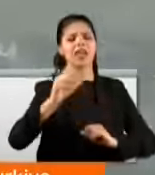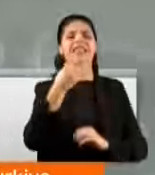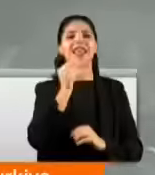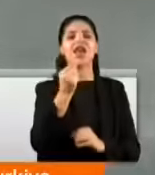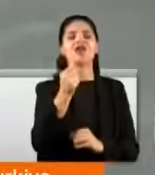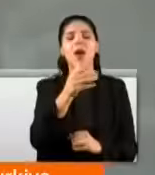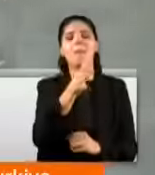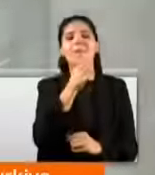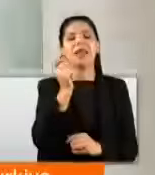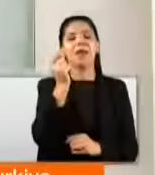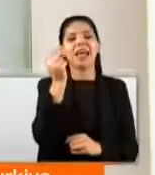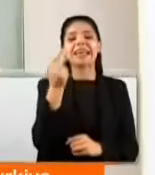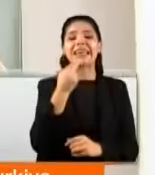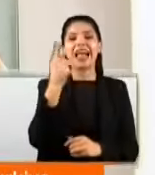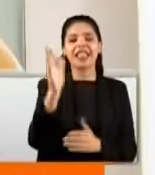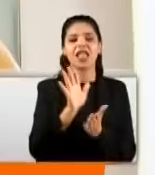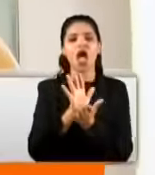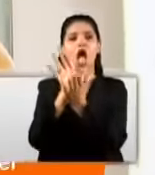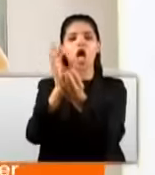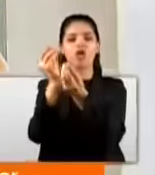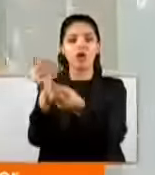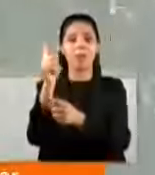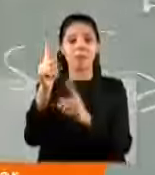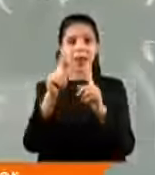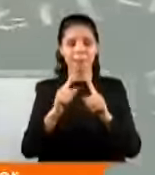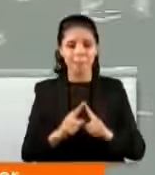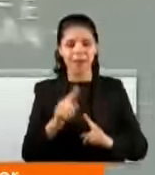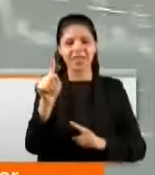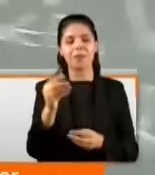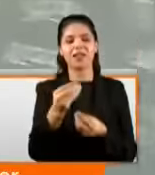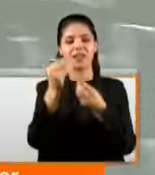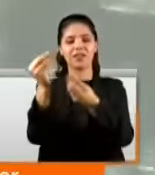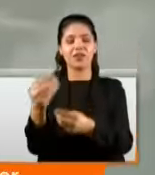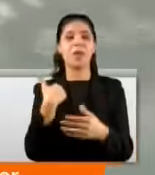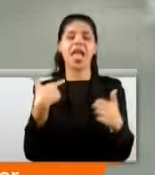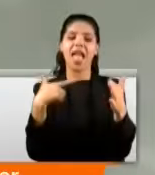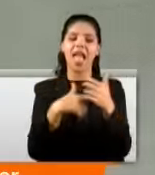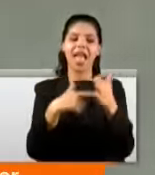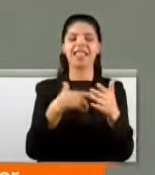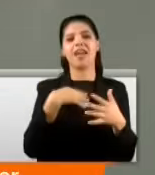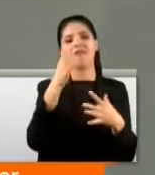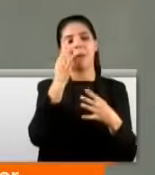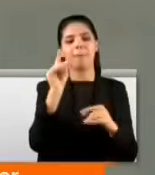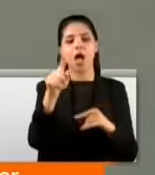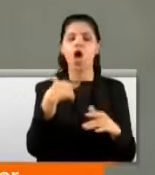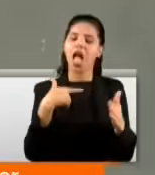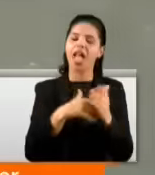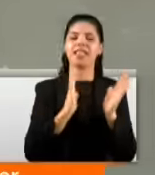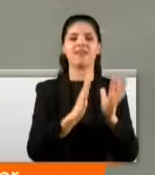ödülüne layık görüldü. Bu ödül ilk defa bir matematikçiye veriliyor. Amacım benim belli ve o amaçta